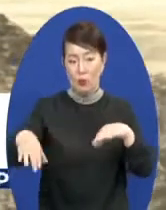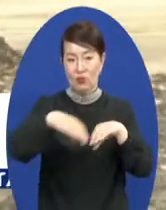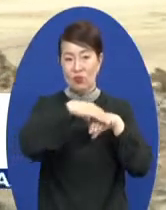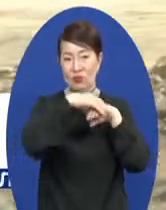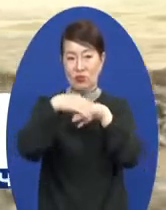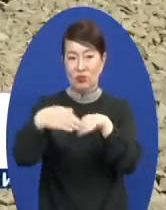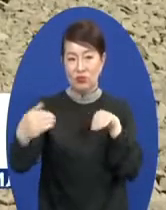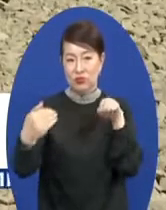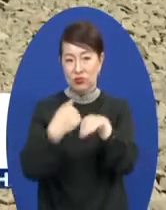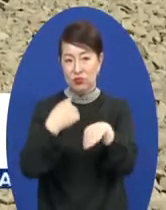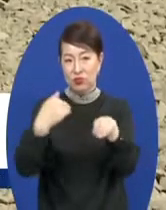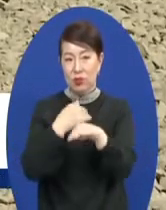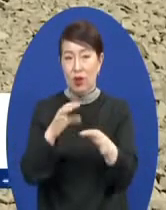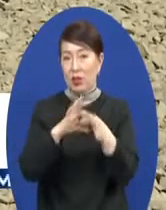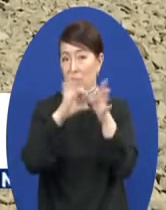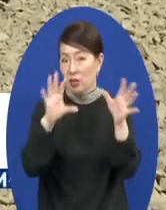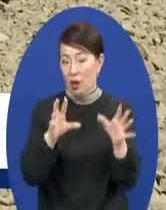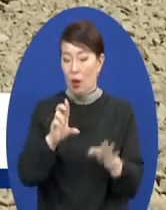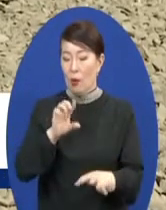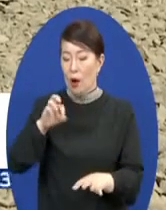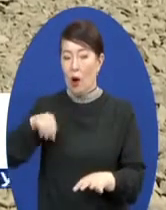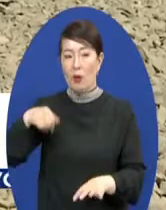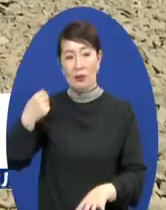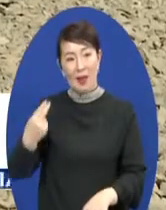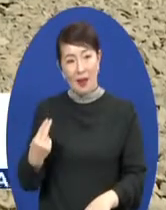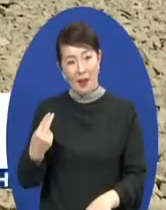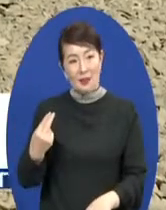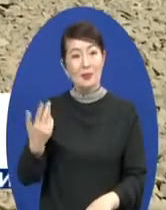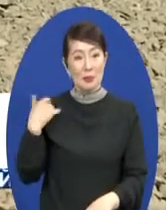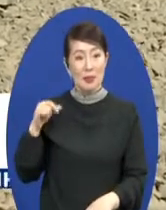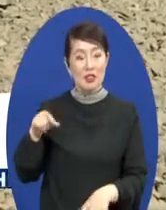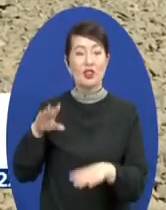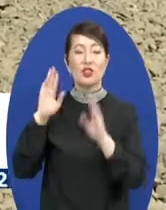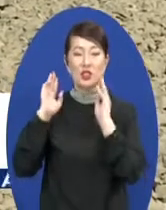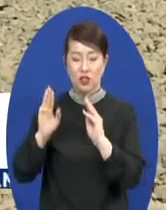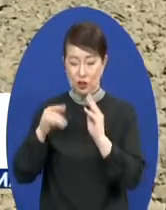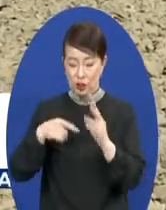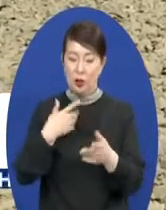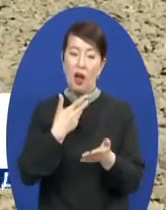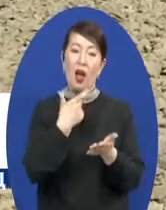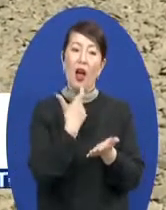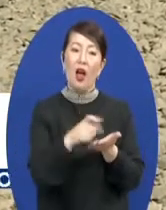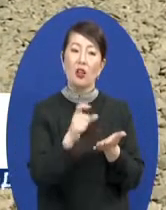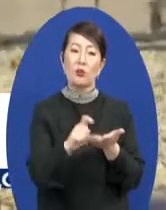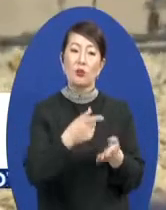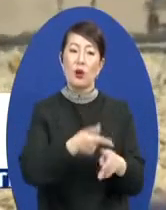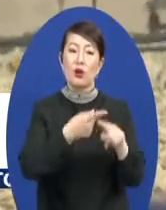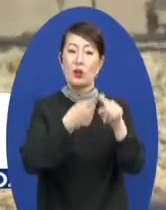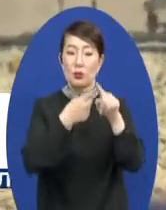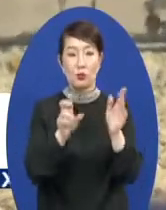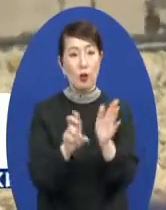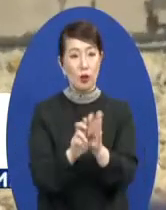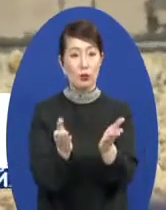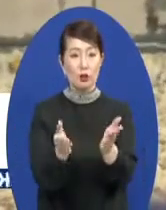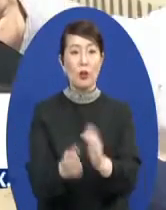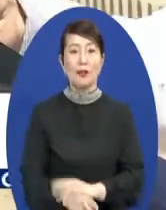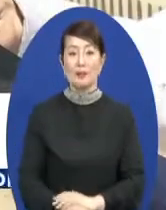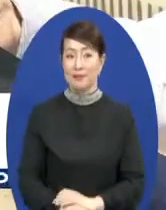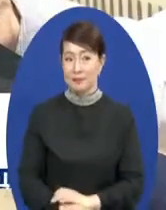тээврийн терминалыг ашиглалтанд оруулснаар бомбын гацаа шийдэгдэж, олон сар огцсон буурсан экспортын хэмжээ нэмэгдэх боломжтой